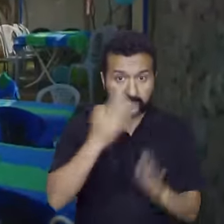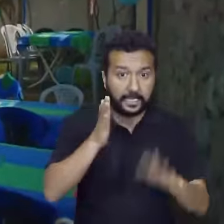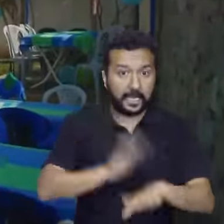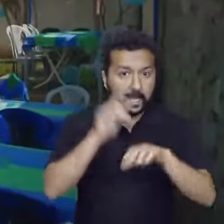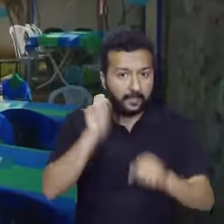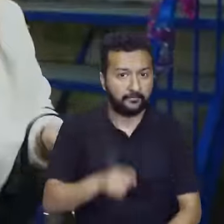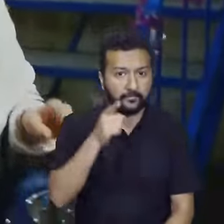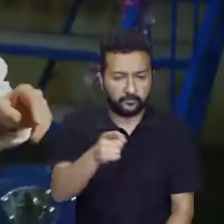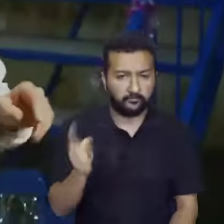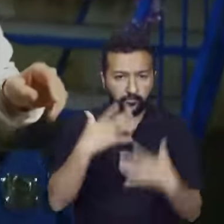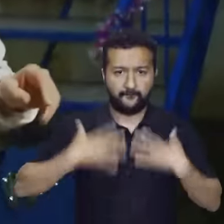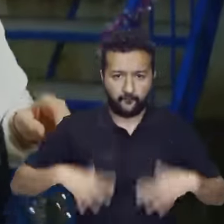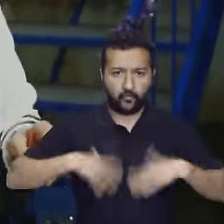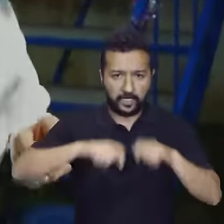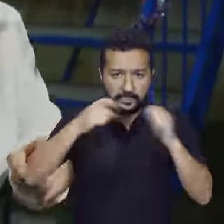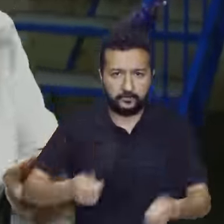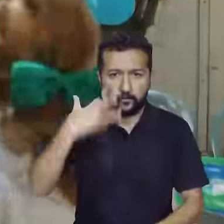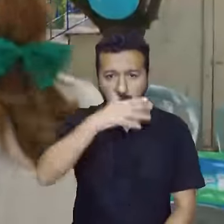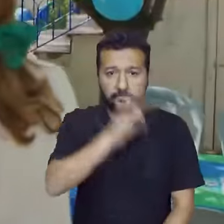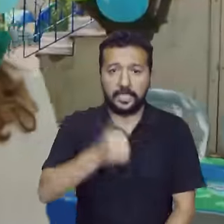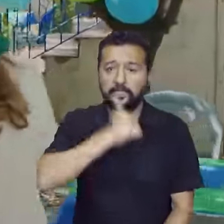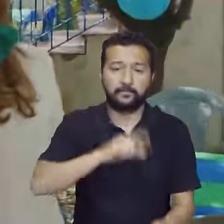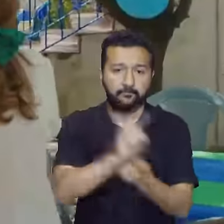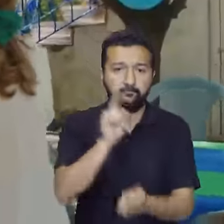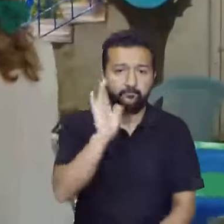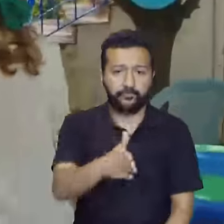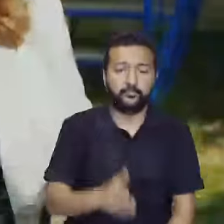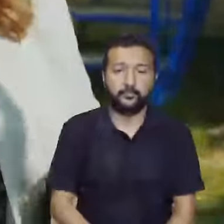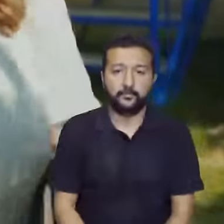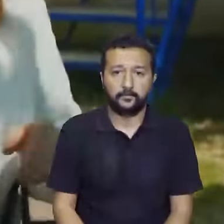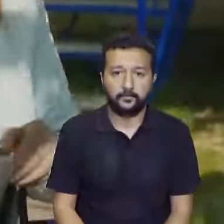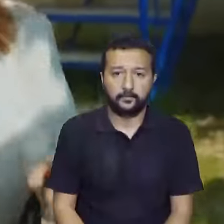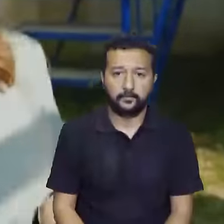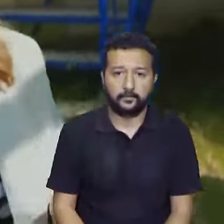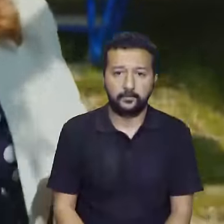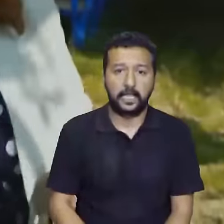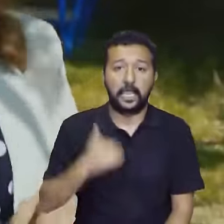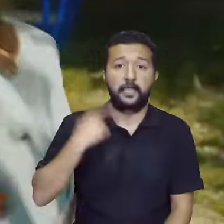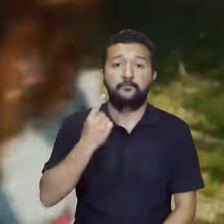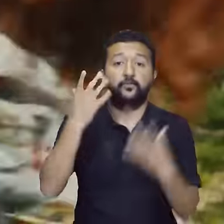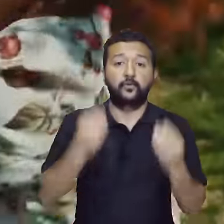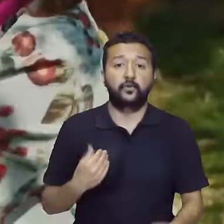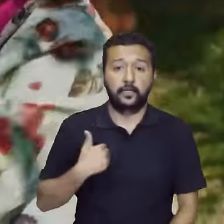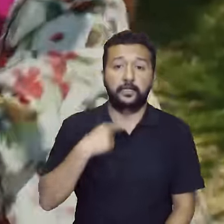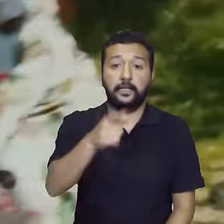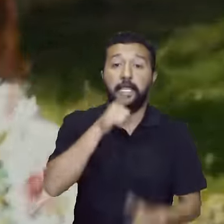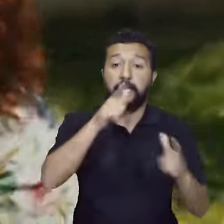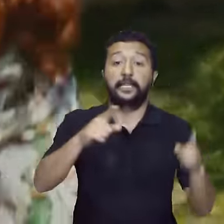Ne yapıyorsun sen? Masaları itip kalabalığa yürürken dengesi bozulup sallandı. Ay bana bir şeyler anlatın.